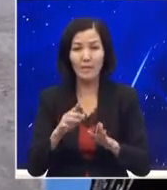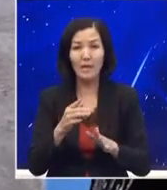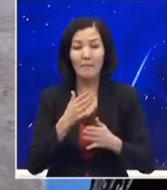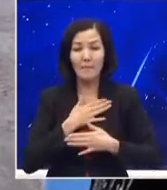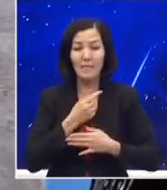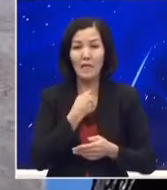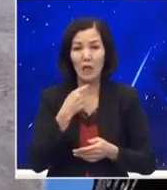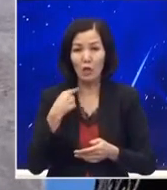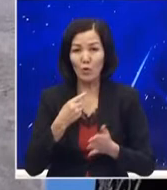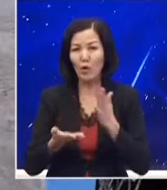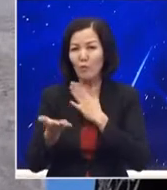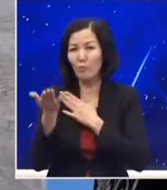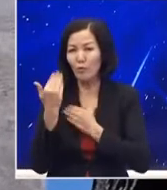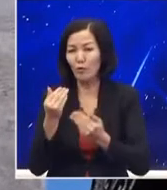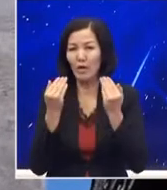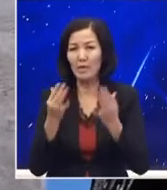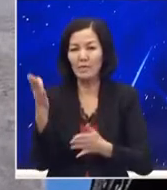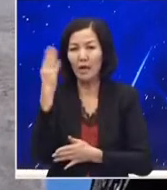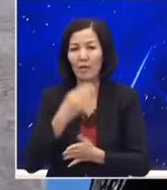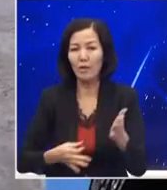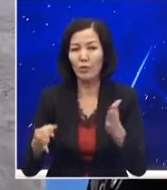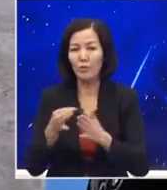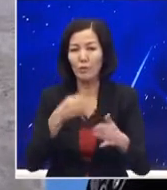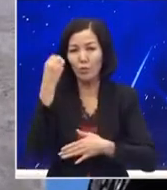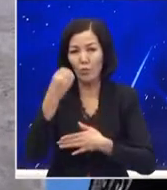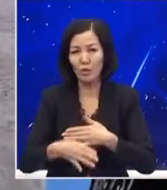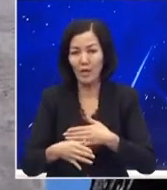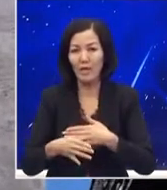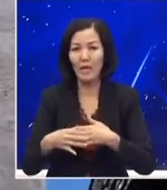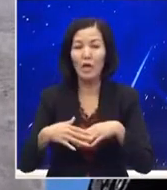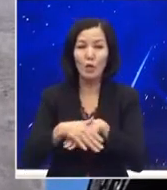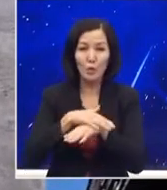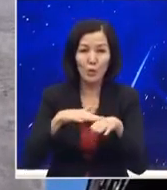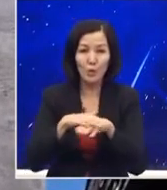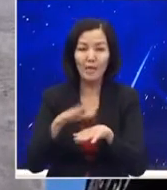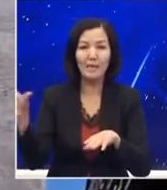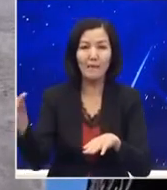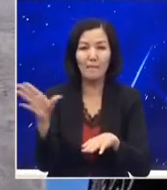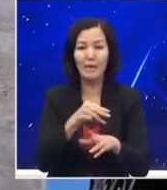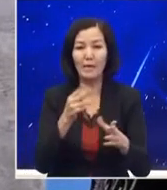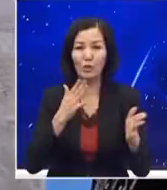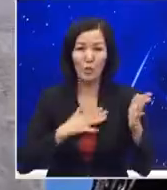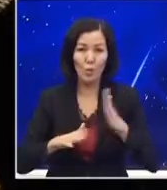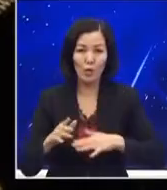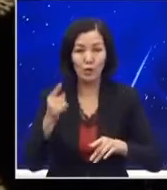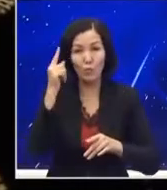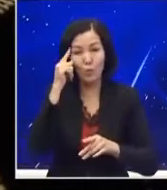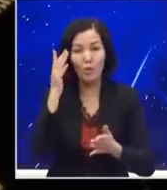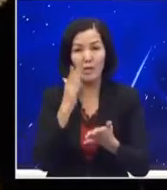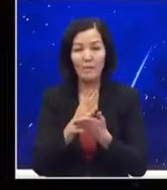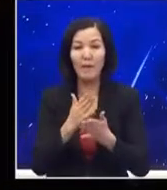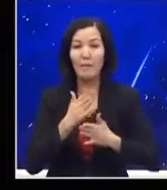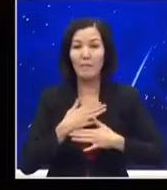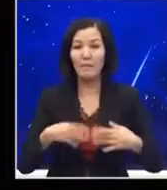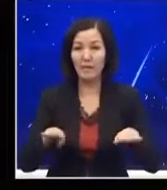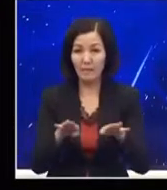Талдықорған бұрынғы қазіргі Алматы облысының тұрғындарының барлығының қуанышы деп ойлаймын. Мен